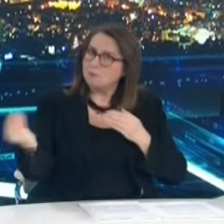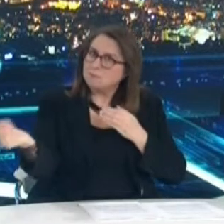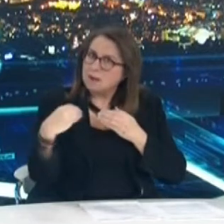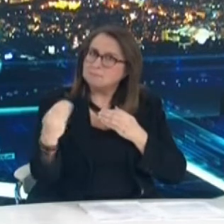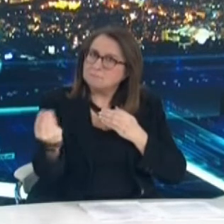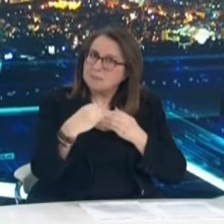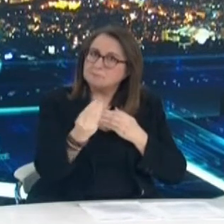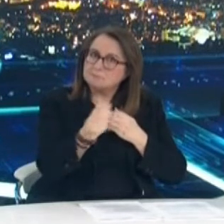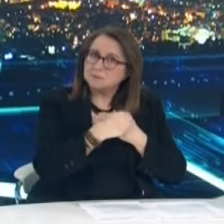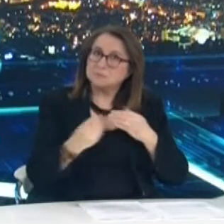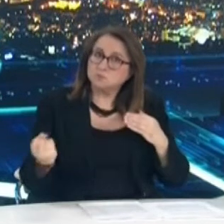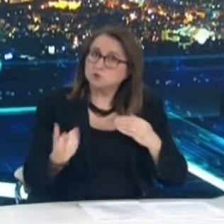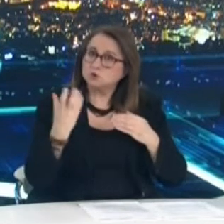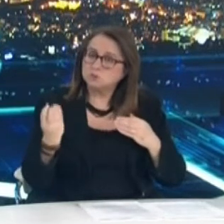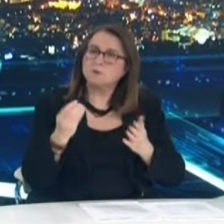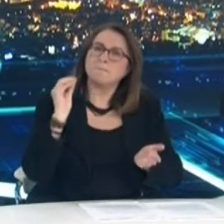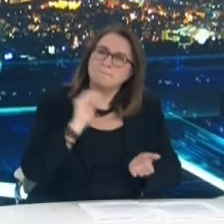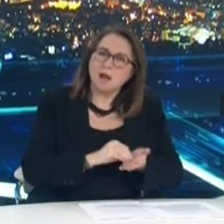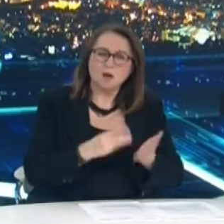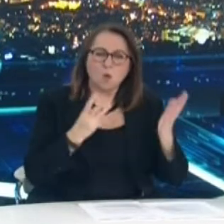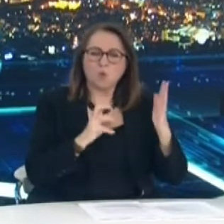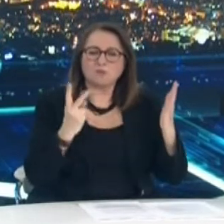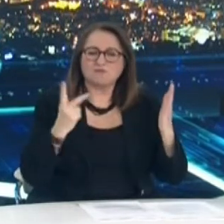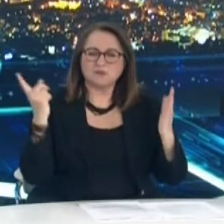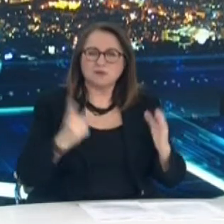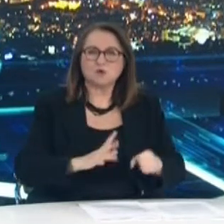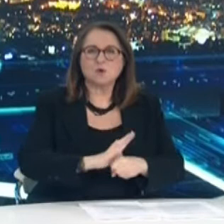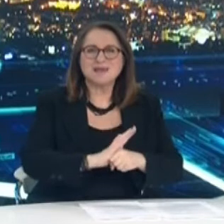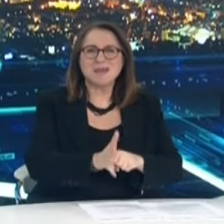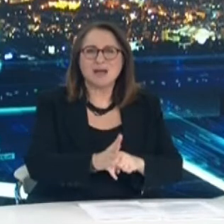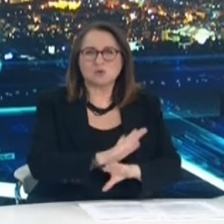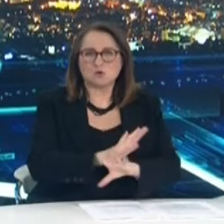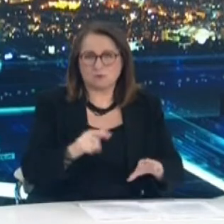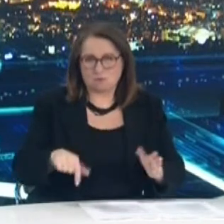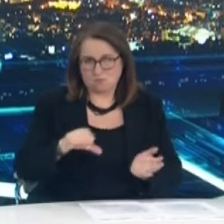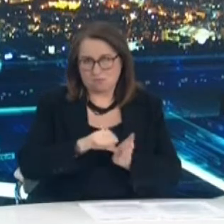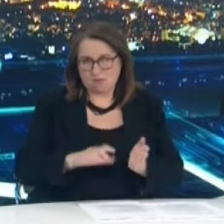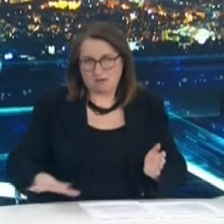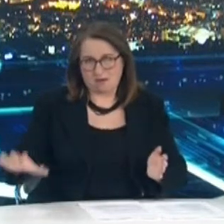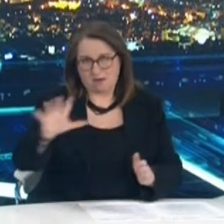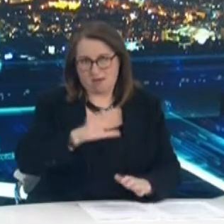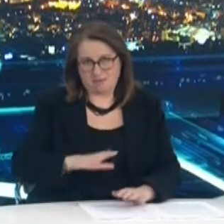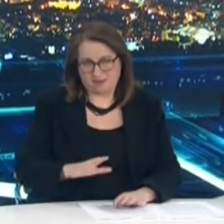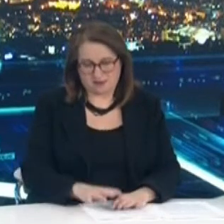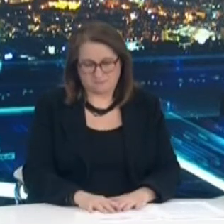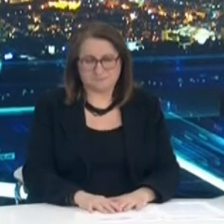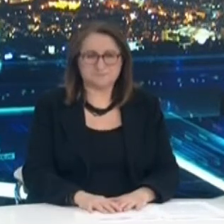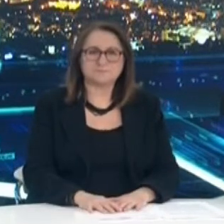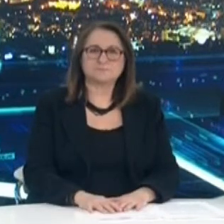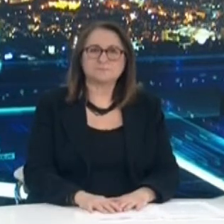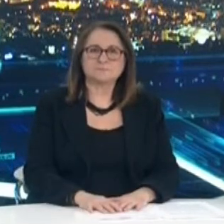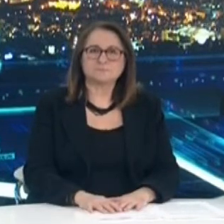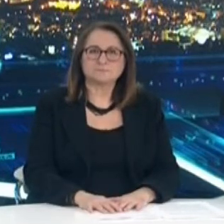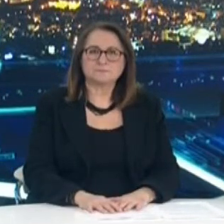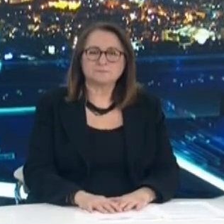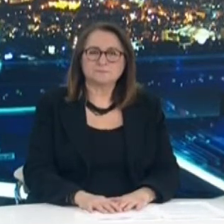αυξηθεί οι διαθέσιμες κλίνες για την κάλυψη των αυξημένων αναγκών. Σημαντικό είναι να τονιστεί ότι παρόλο που παρατηρείται μια μικρή αύξηση στον